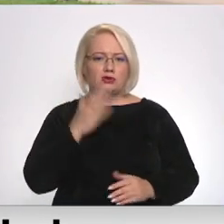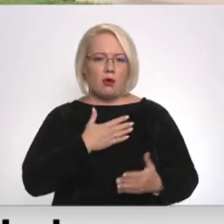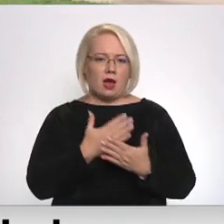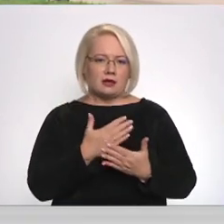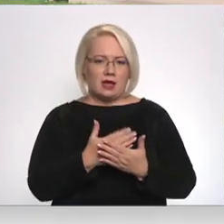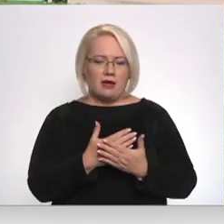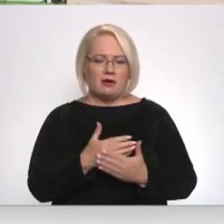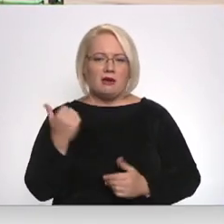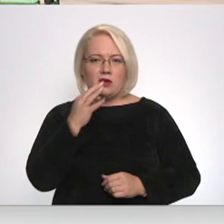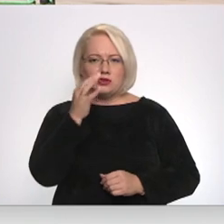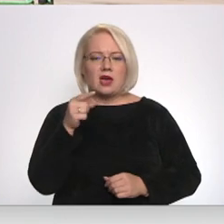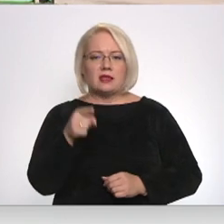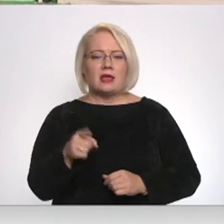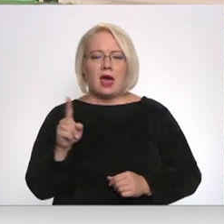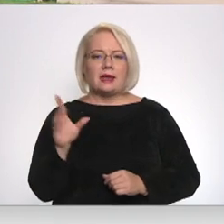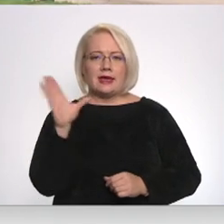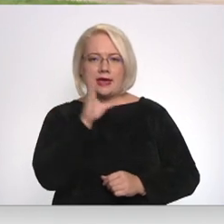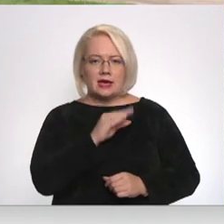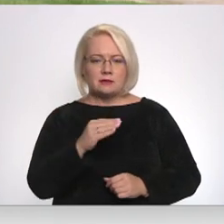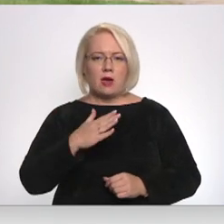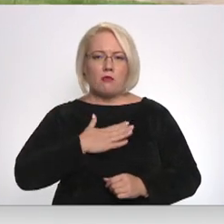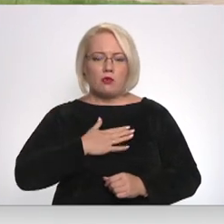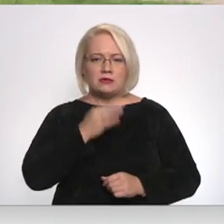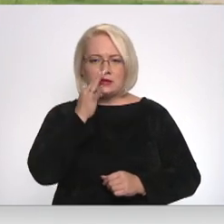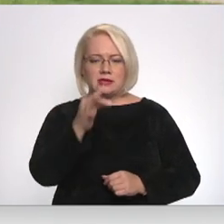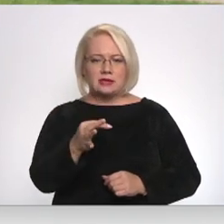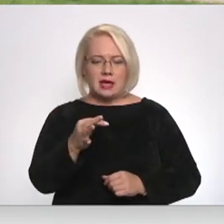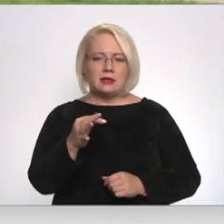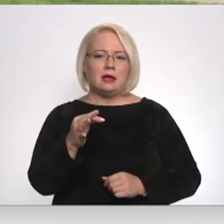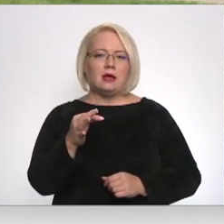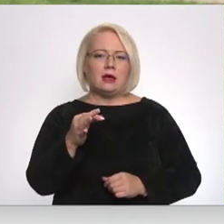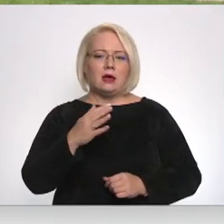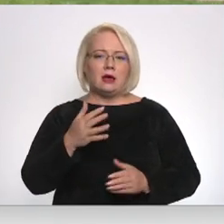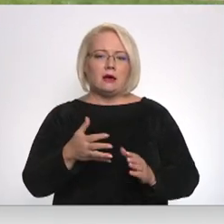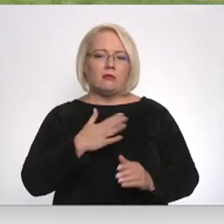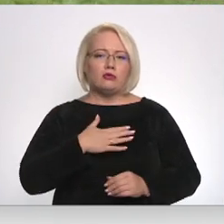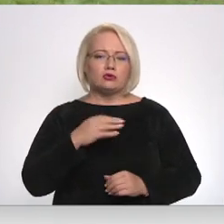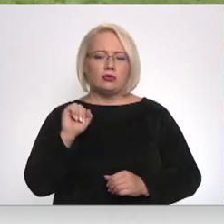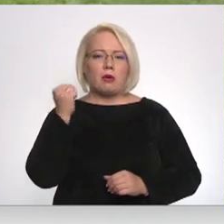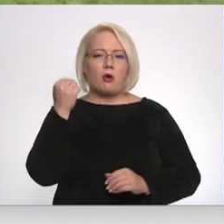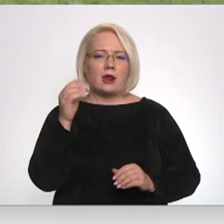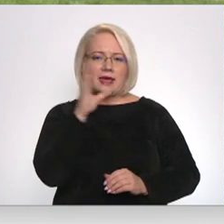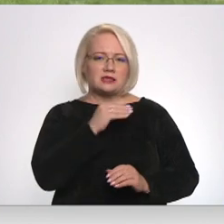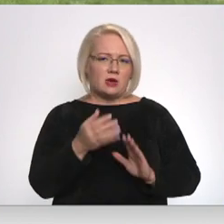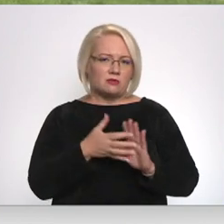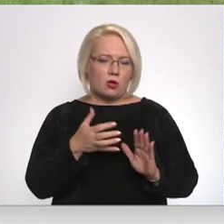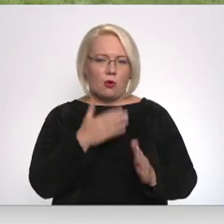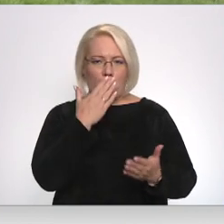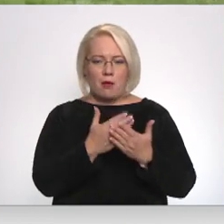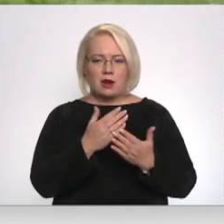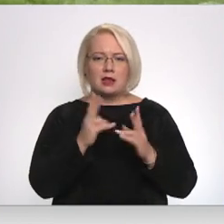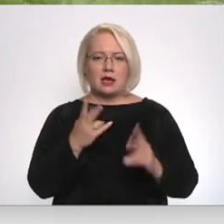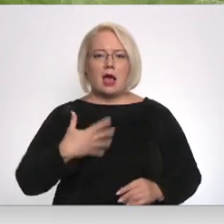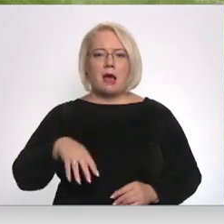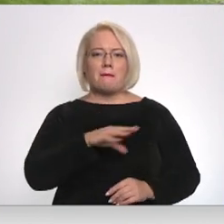iespēja mums izteikt savu demokrātisko, izmantot mūsu demokrātisko iespēju un parādīt to, kā